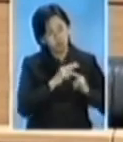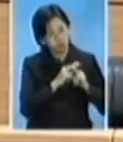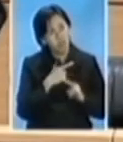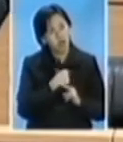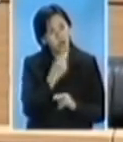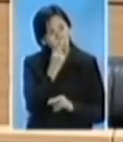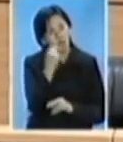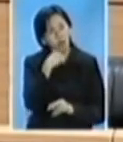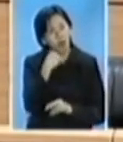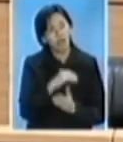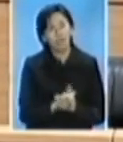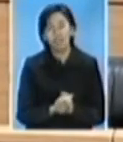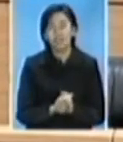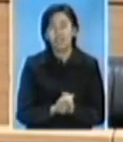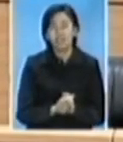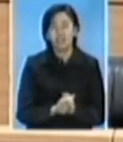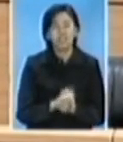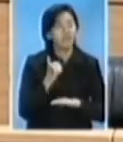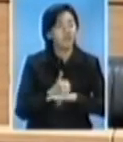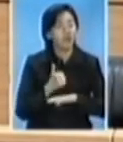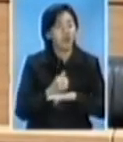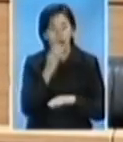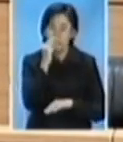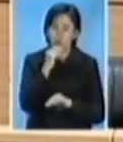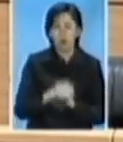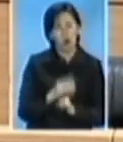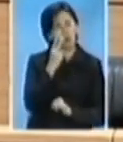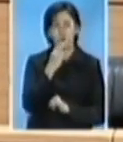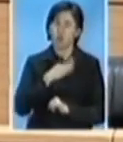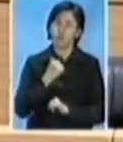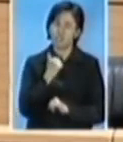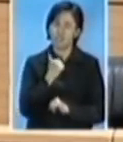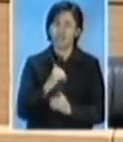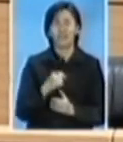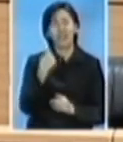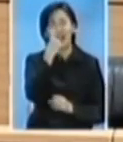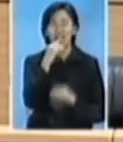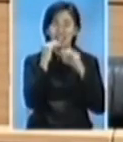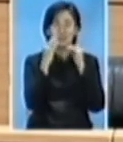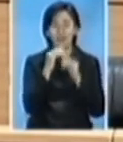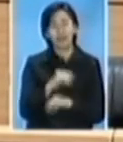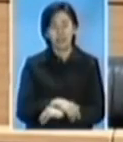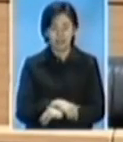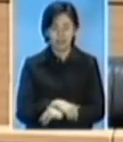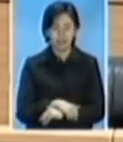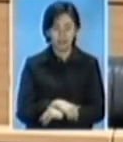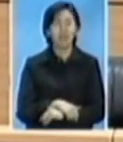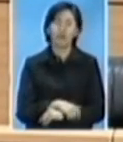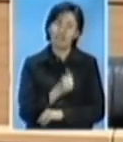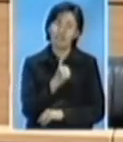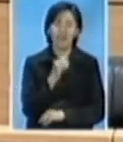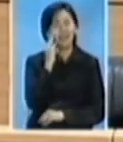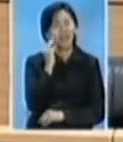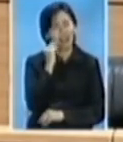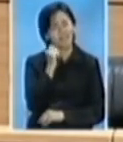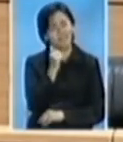การท่านอยู่เพราะว่าท่านเทพชัยยงในเวลาพูดเนี่ยมันดีมากครับหน้าไม่ยิ้มไม่แย้มปากขยับยิ้มยิ้มหน่อยน่ารัก